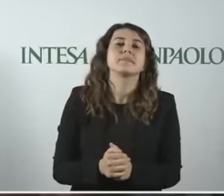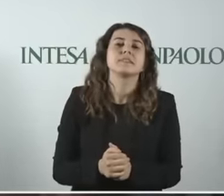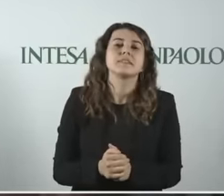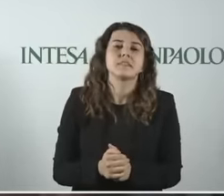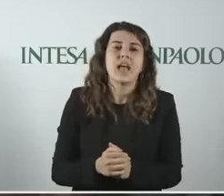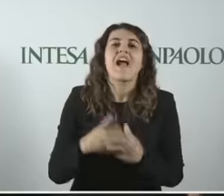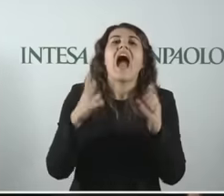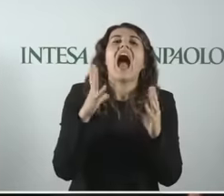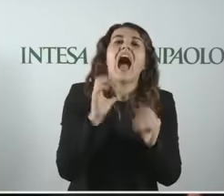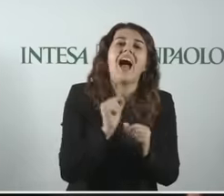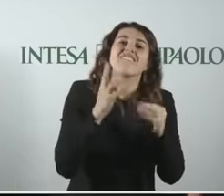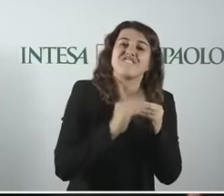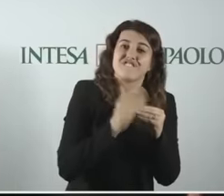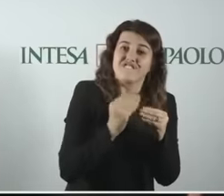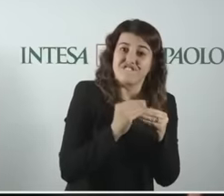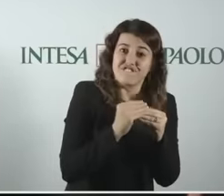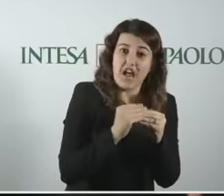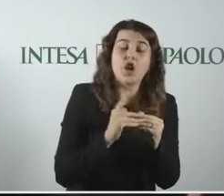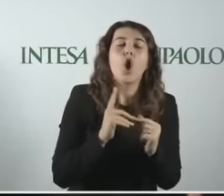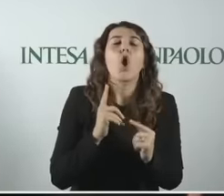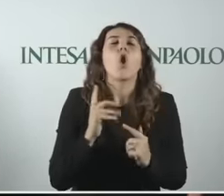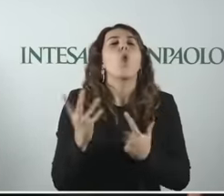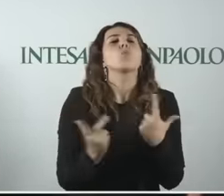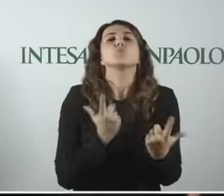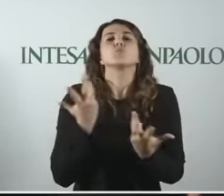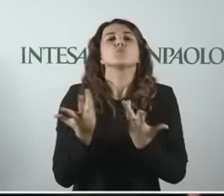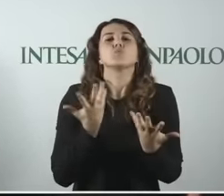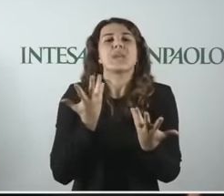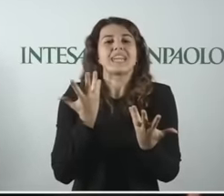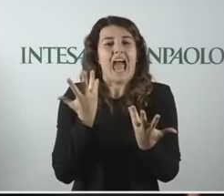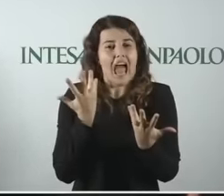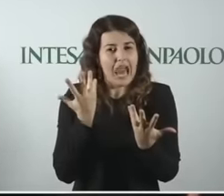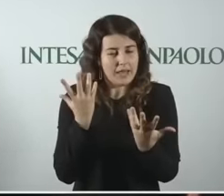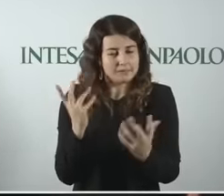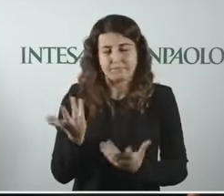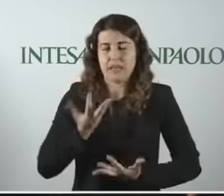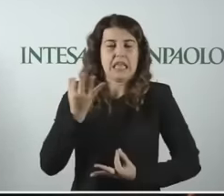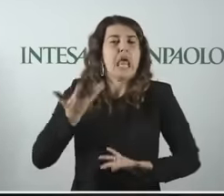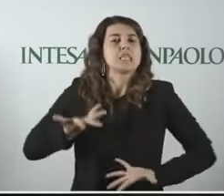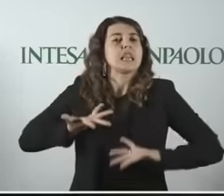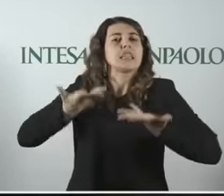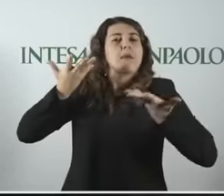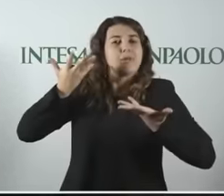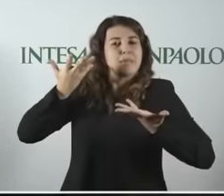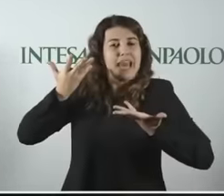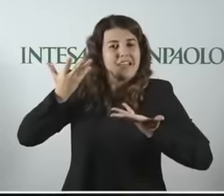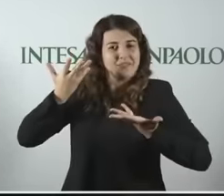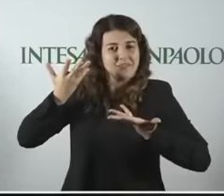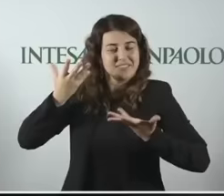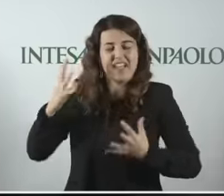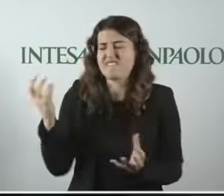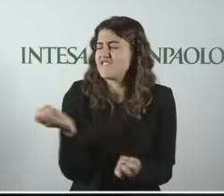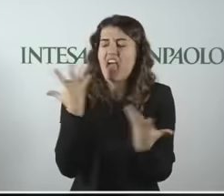dal codice a fare lussuri inestimabile questo è è un prodotto